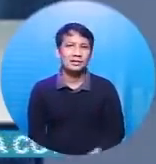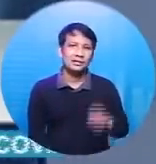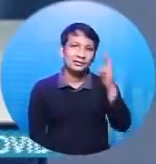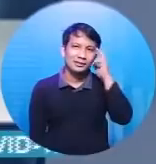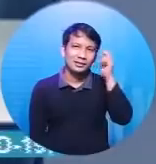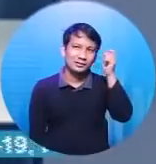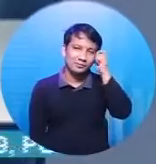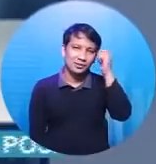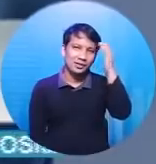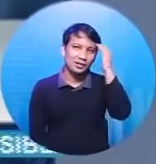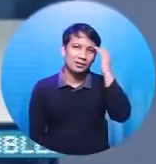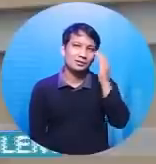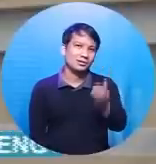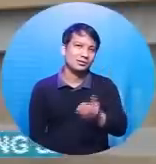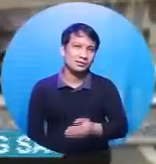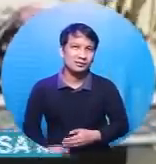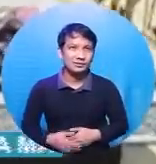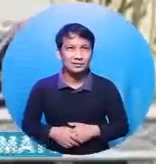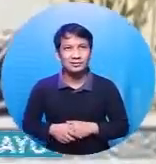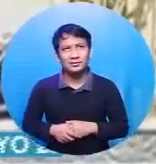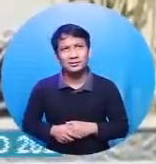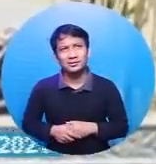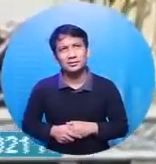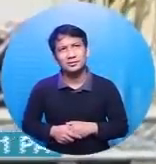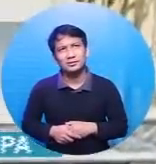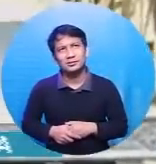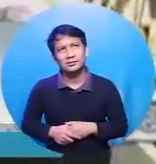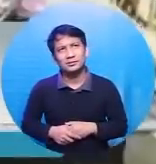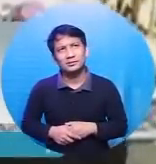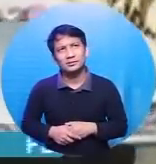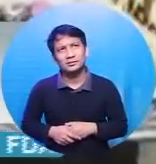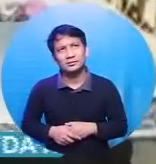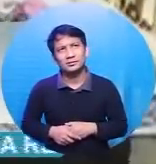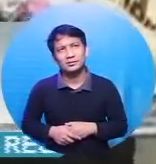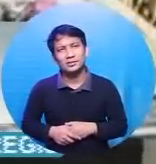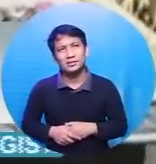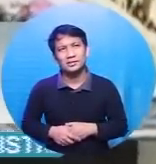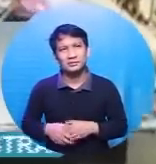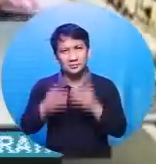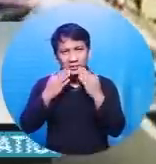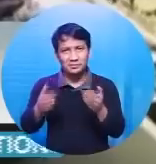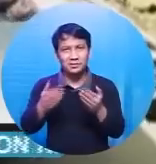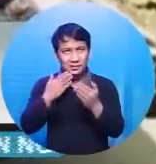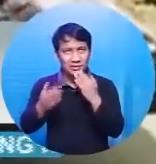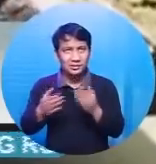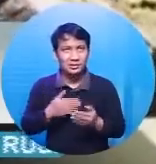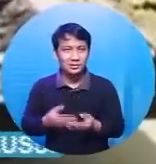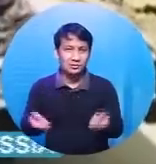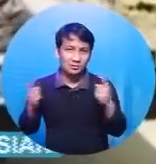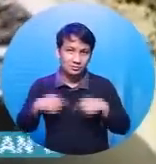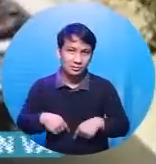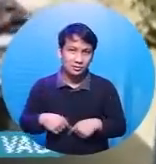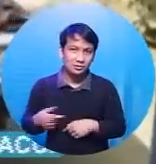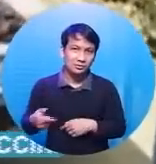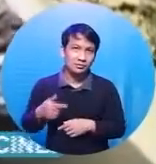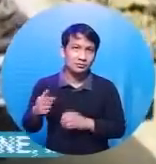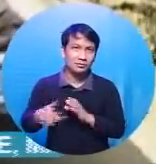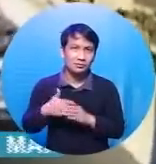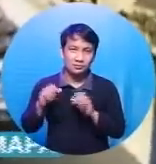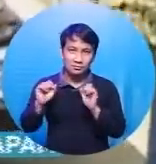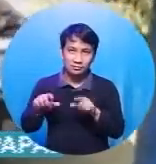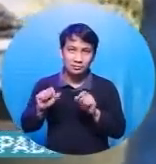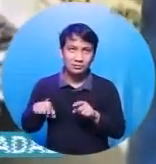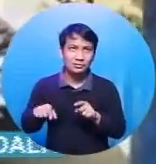Yes, sir! Yes, sir! Yes, sir! Idol Rafi, maraming salamat. Andito na yung paninda ko.